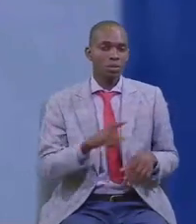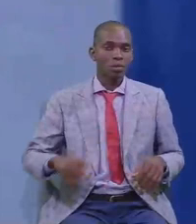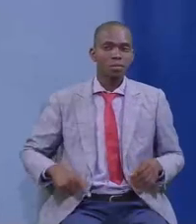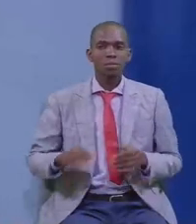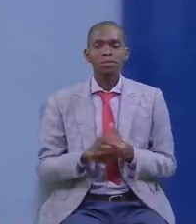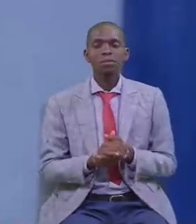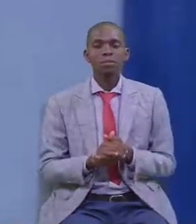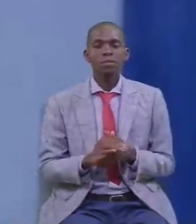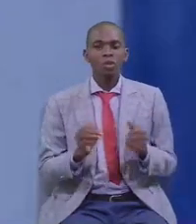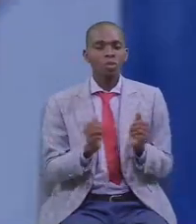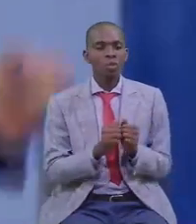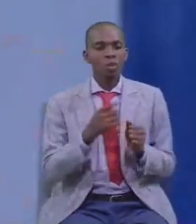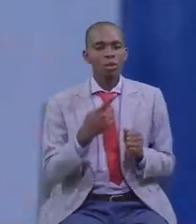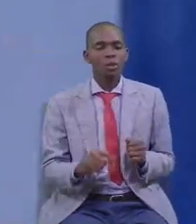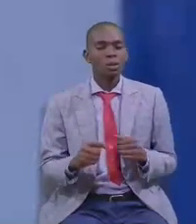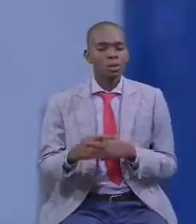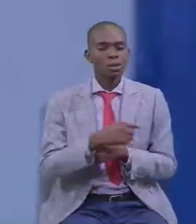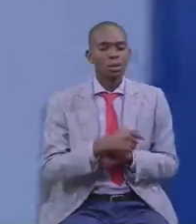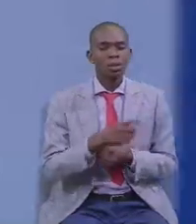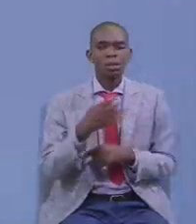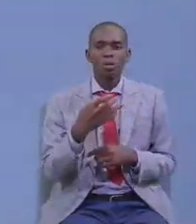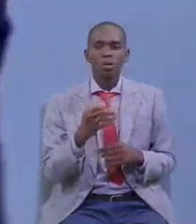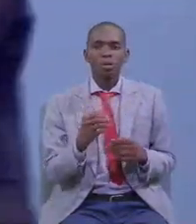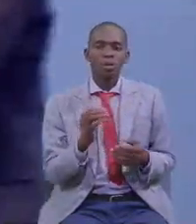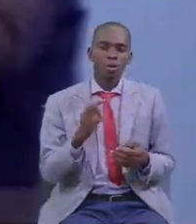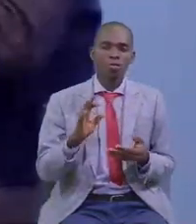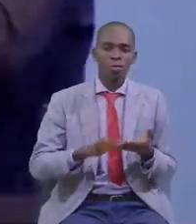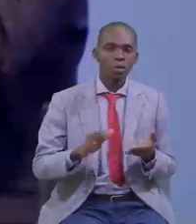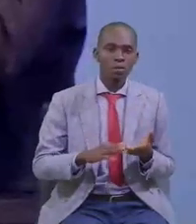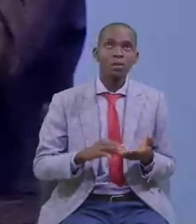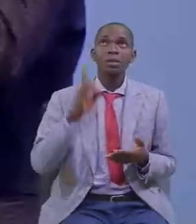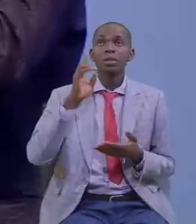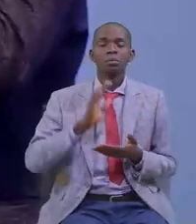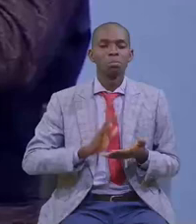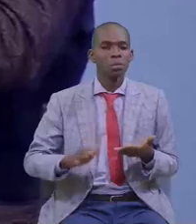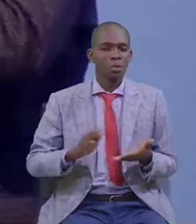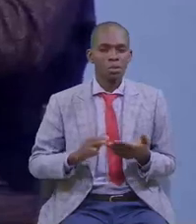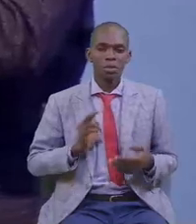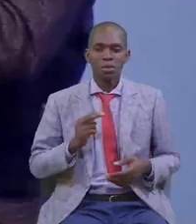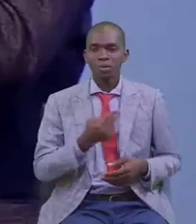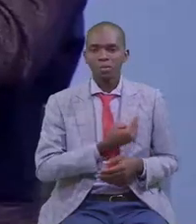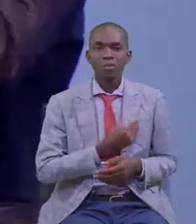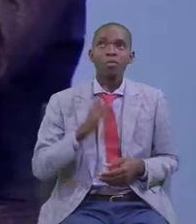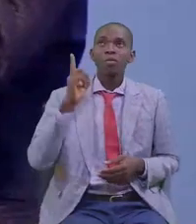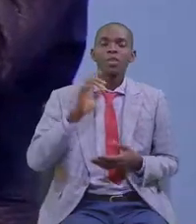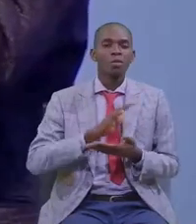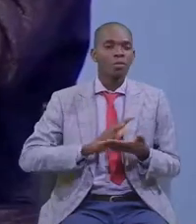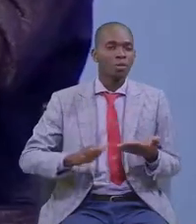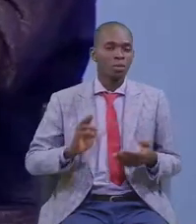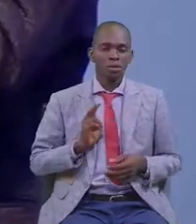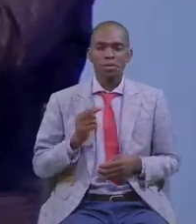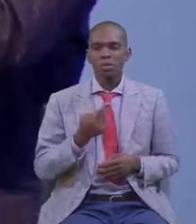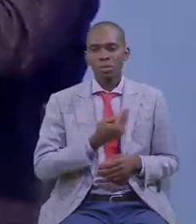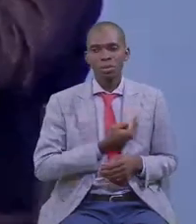Par le jour du pardon. Il nous pardonne. Il nous remet nos péchés. Il